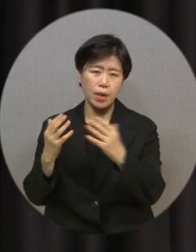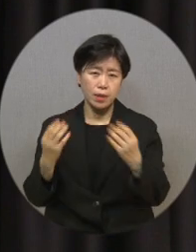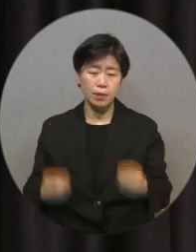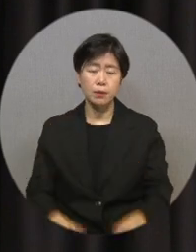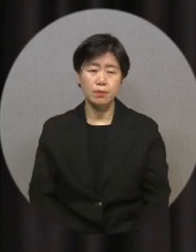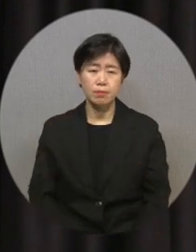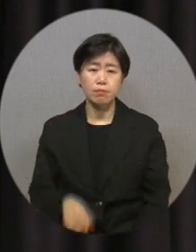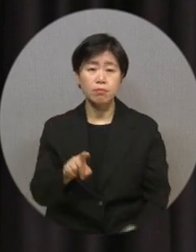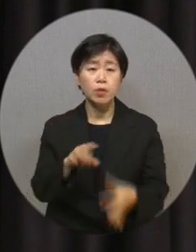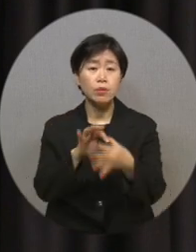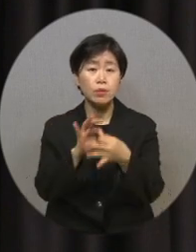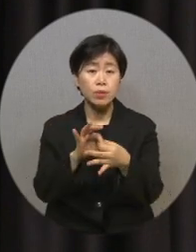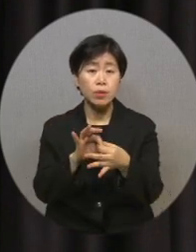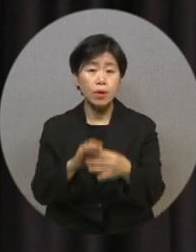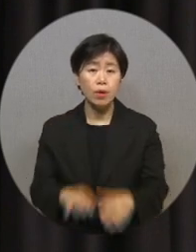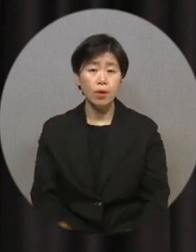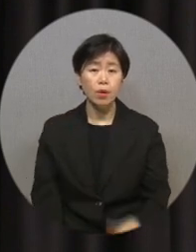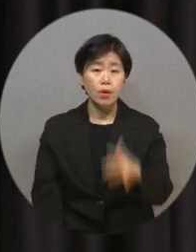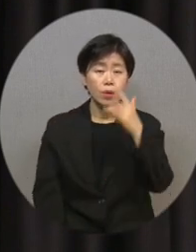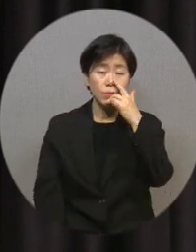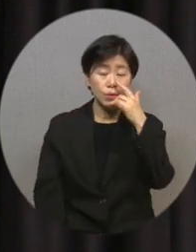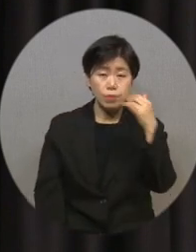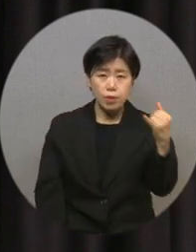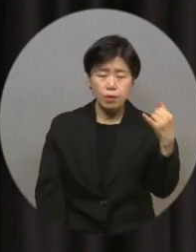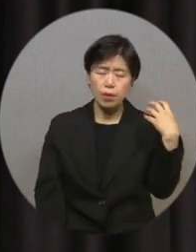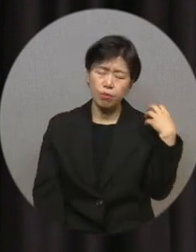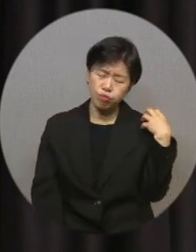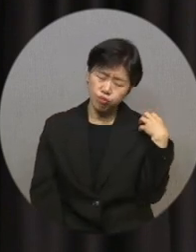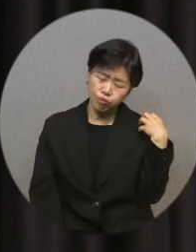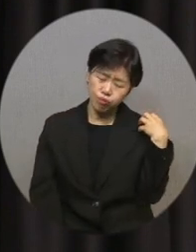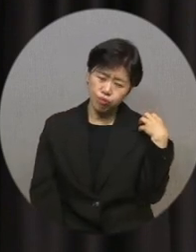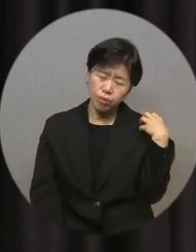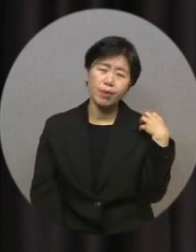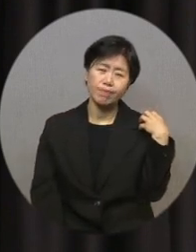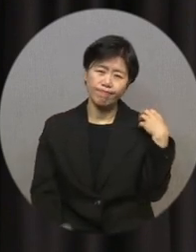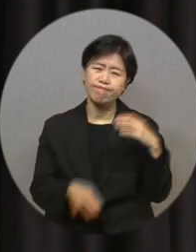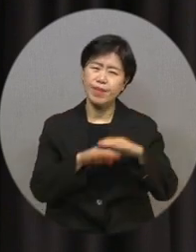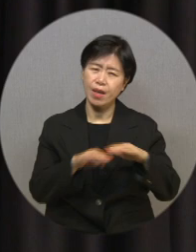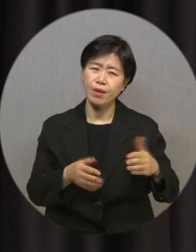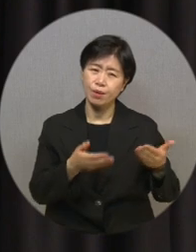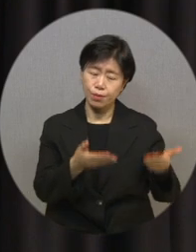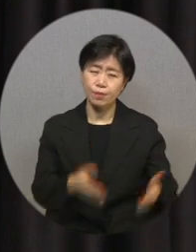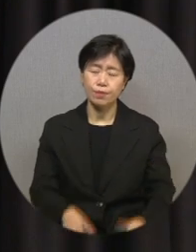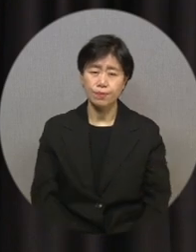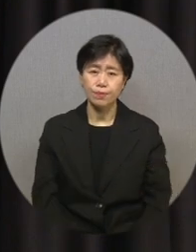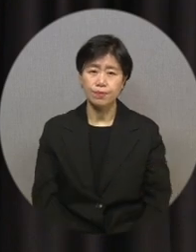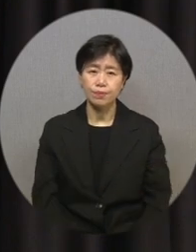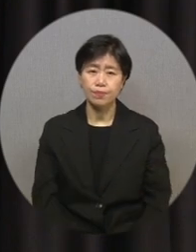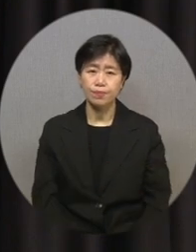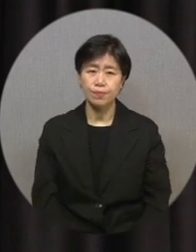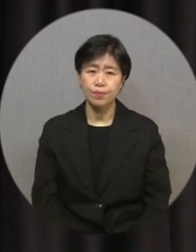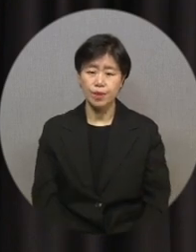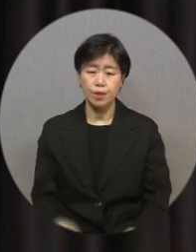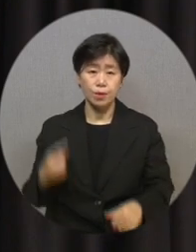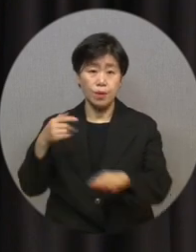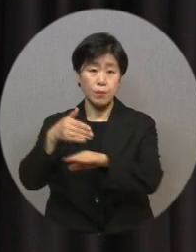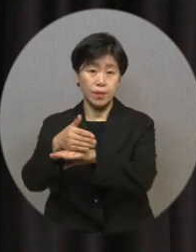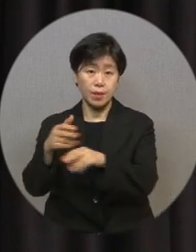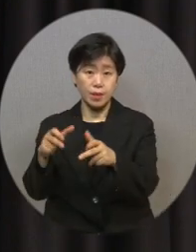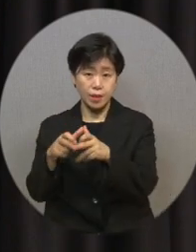것들을 통해서 조금 더 부모 님의 경감을 좀 낮추고 그리고 우리 발달 장애인 분들의